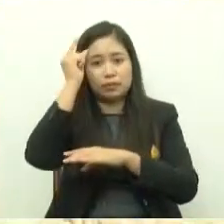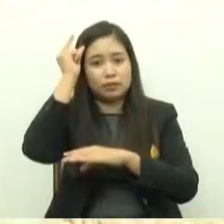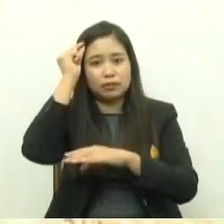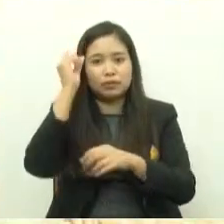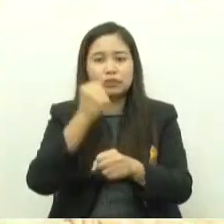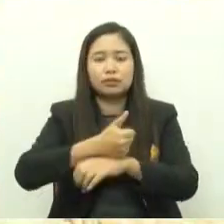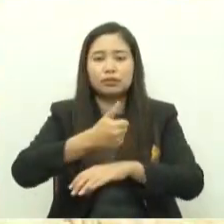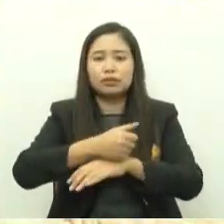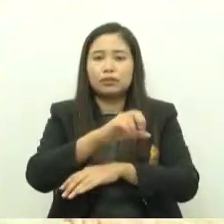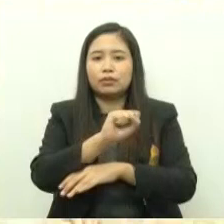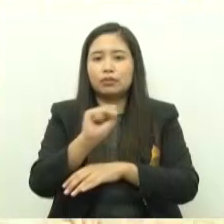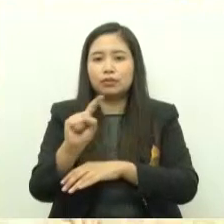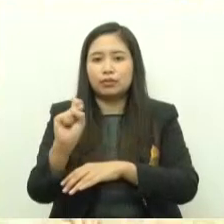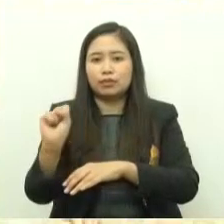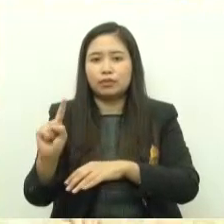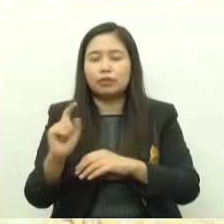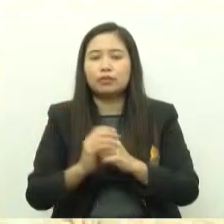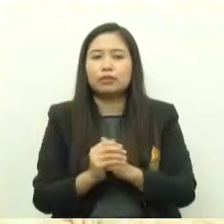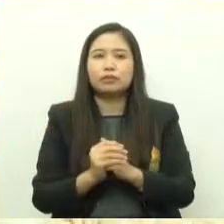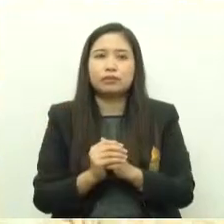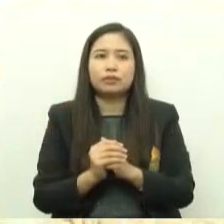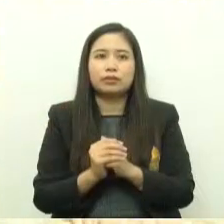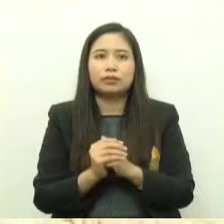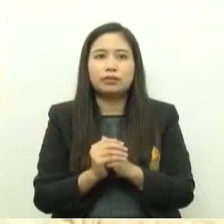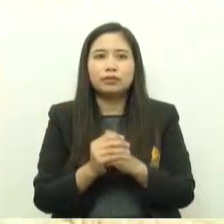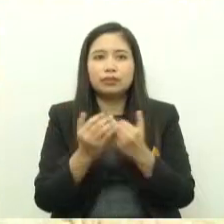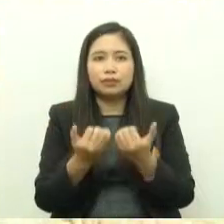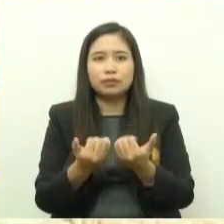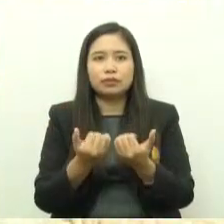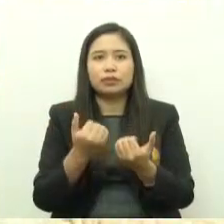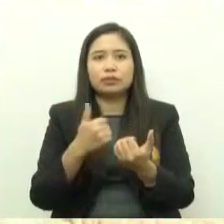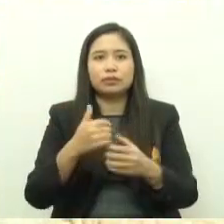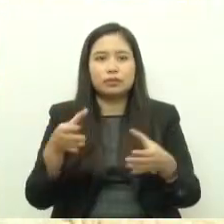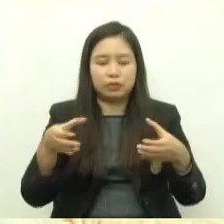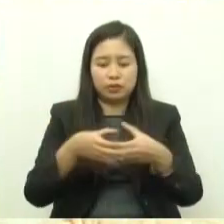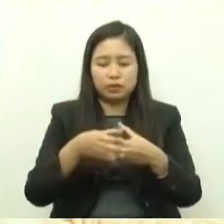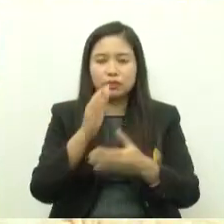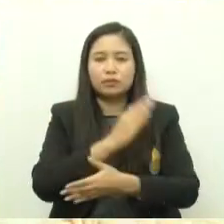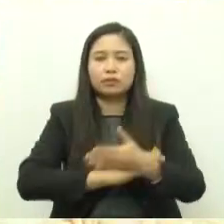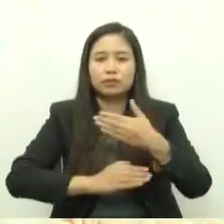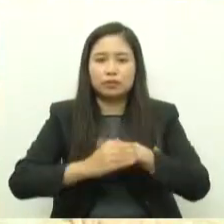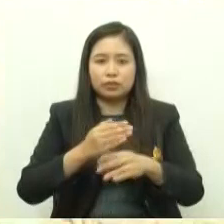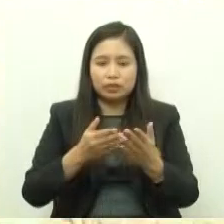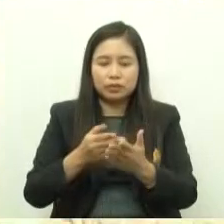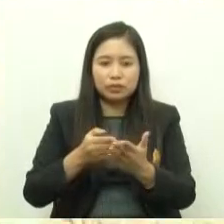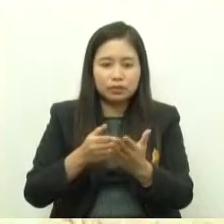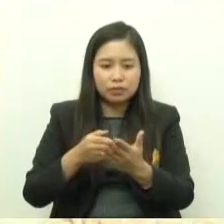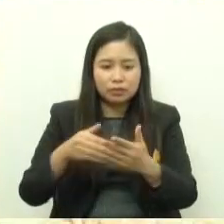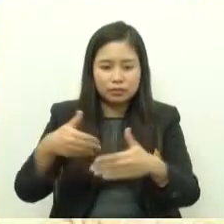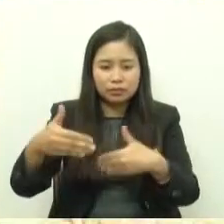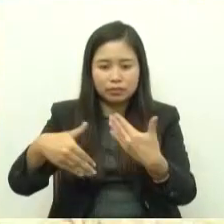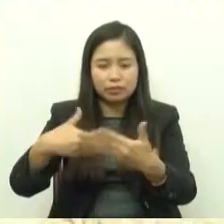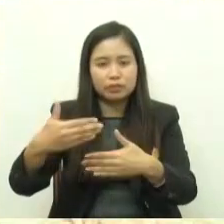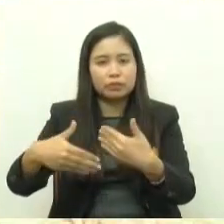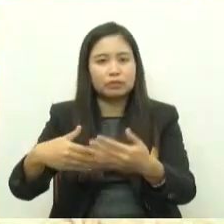งานการศึกษาพิเศษโดยเฉพาะการขับเคลื่อนการศึกษาพิเศษของเราไปในทิศทางข้างหน้าอย่างมั่นคงชัดเจนนะครับ